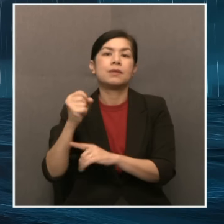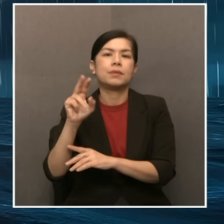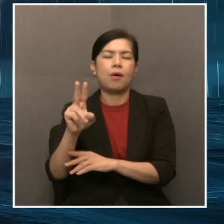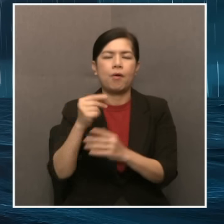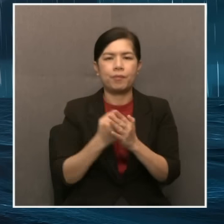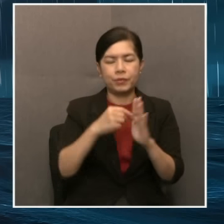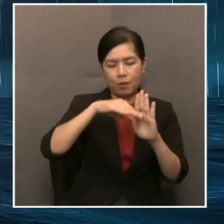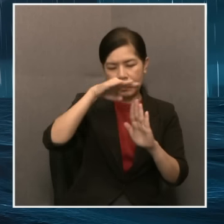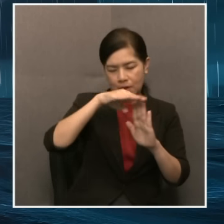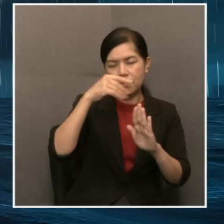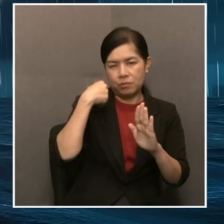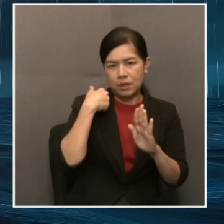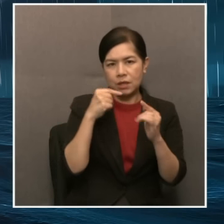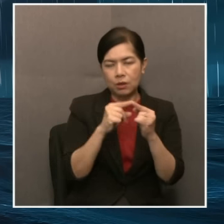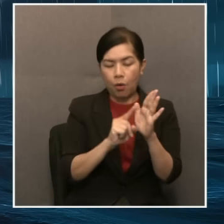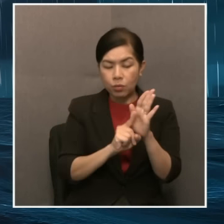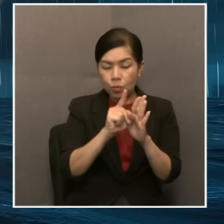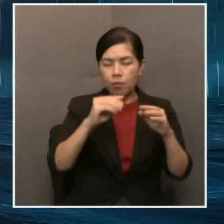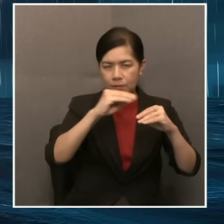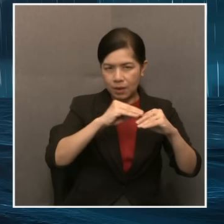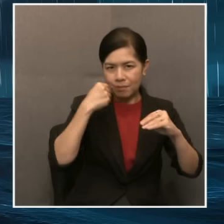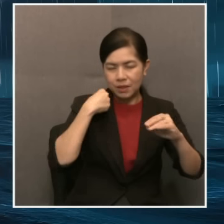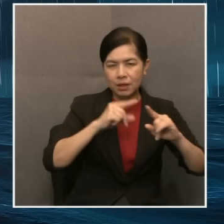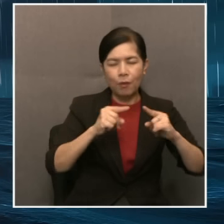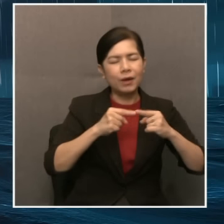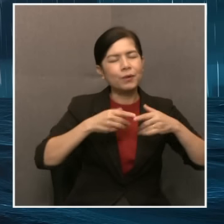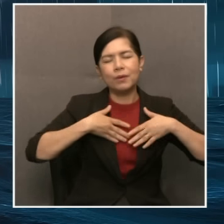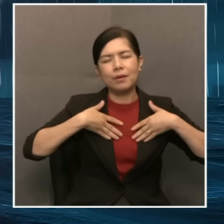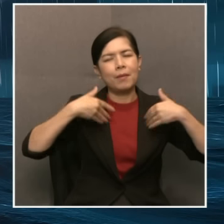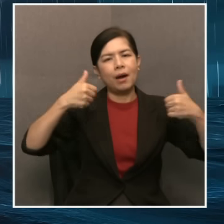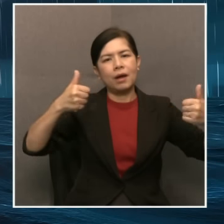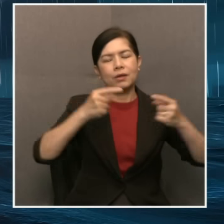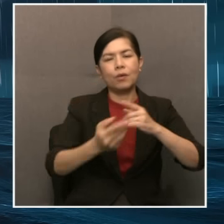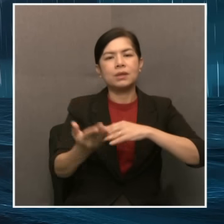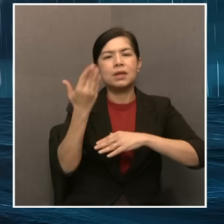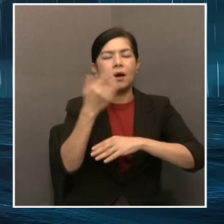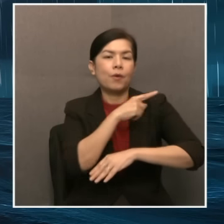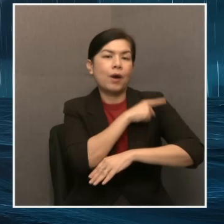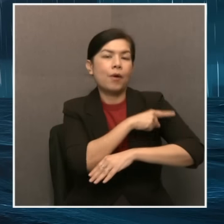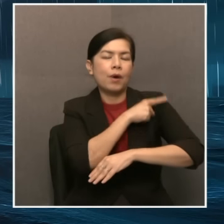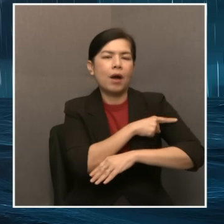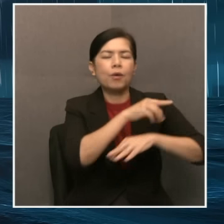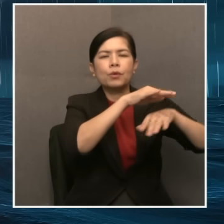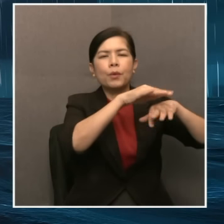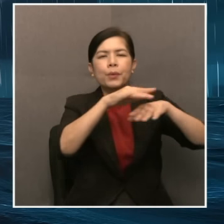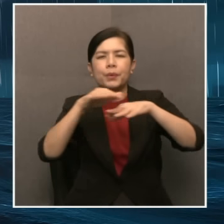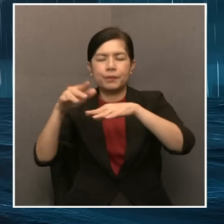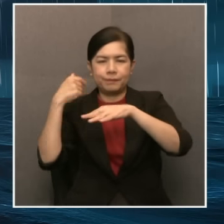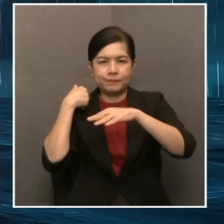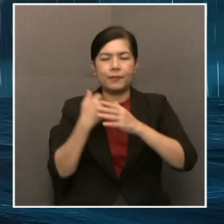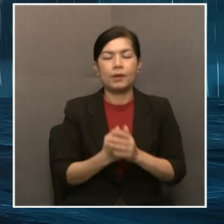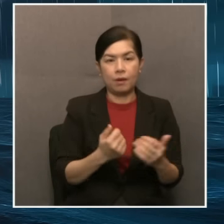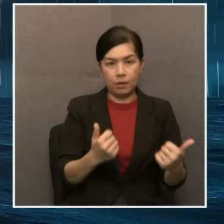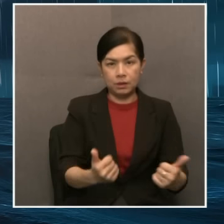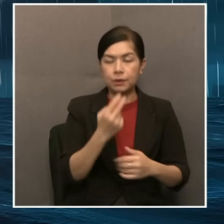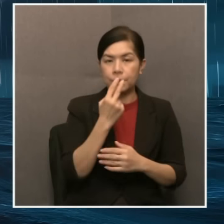อุณหภูมิสูงขึ้นเล็กน้อยแต่ยังคงมีอากาศเย็นสบายกับมีหมอกบางในตอนเช้าค่ะ ตรวจสอบสภาพอากาศ